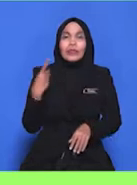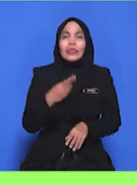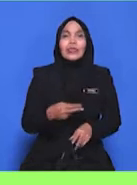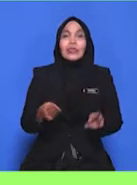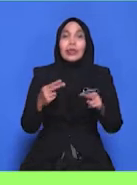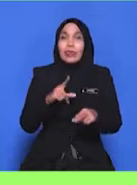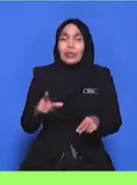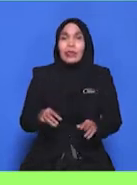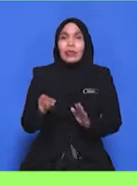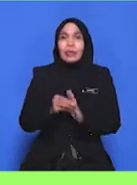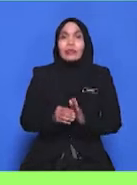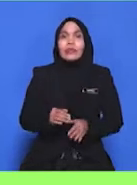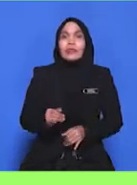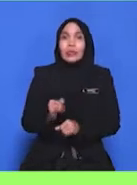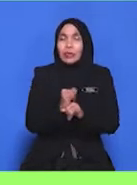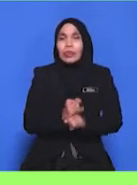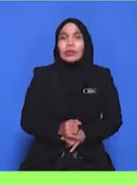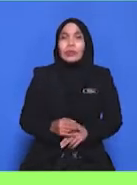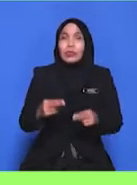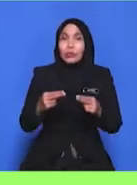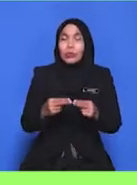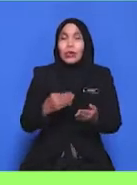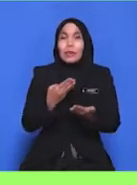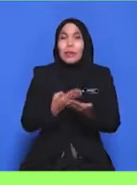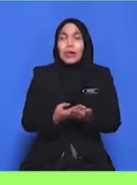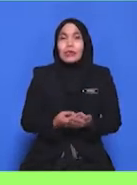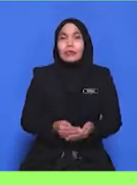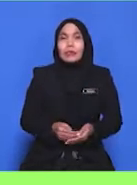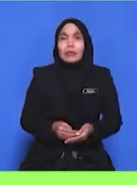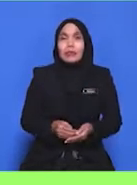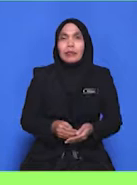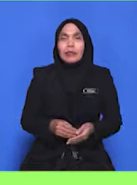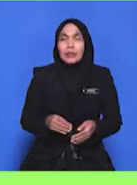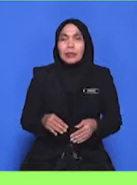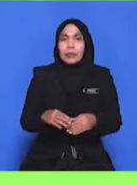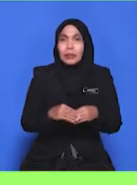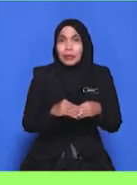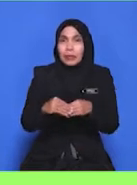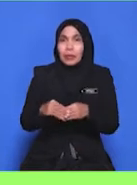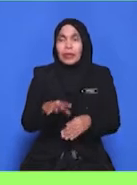menjaga hubungan baik antara pemimpin dengan rakyat agar hidup harmoni.